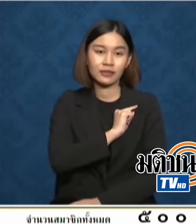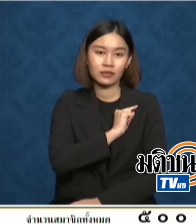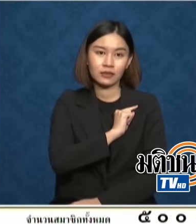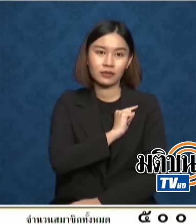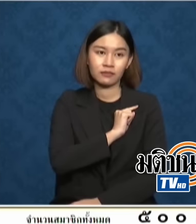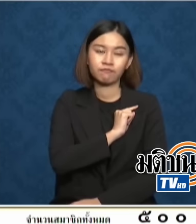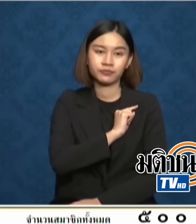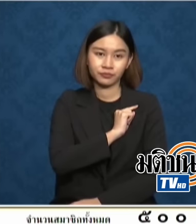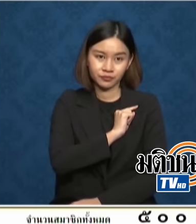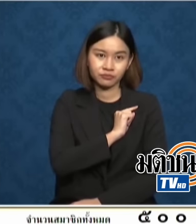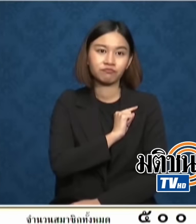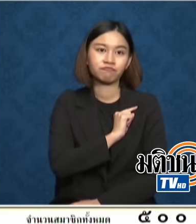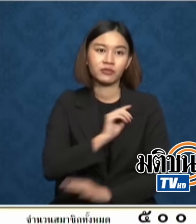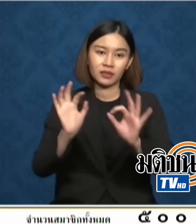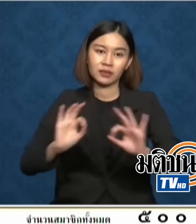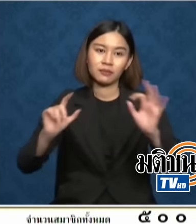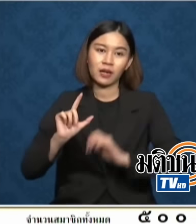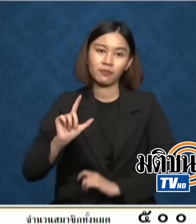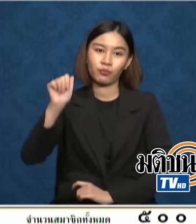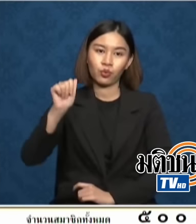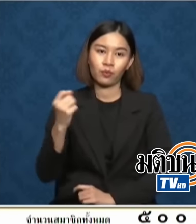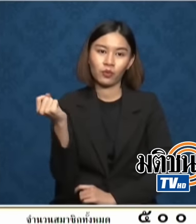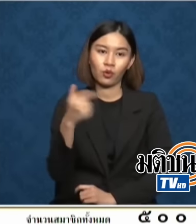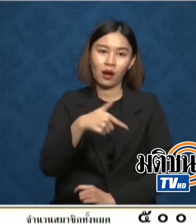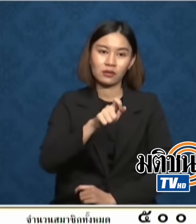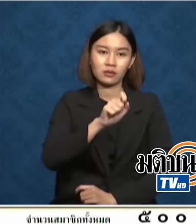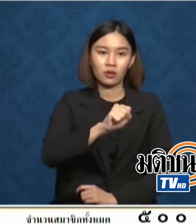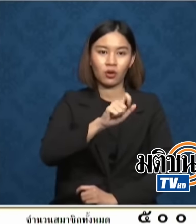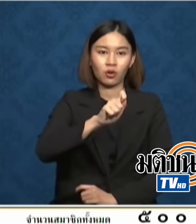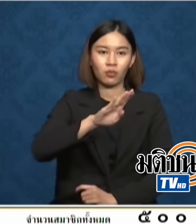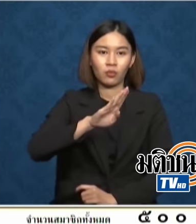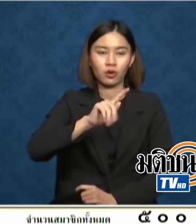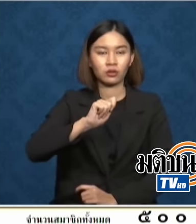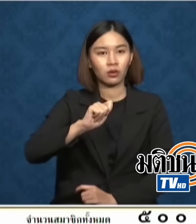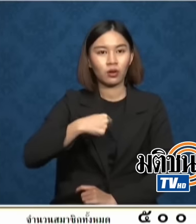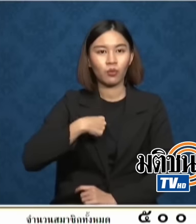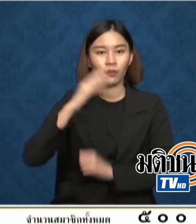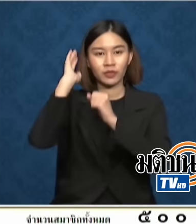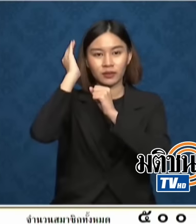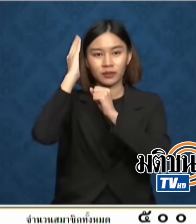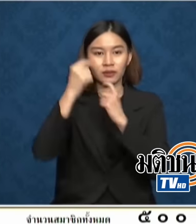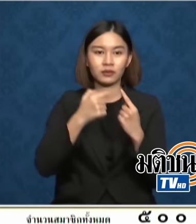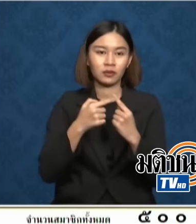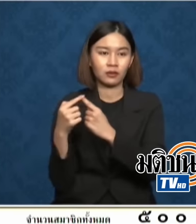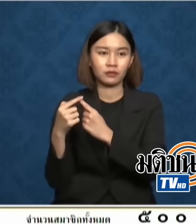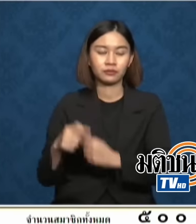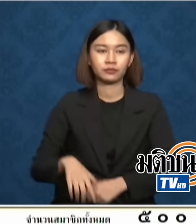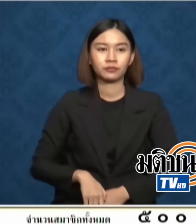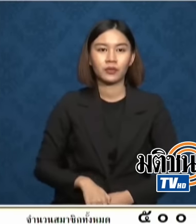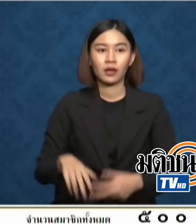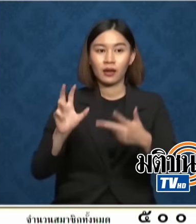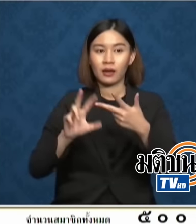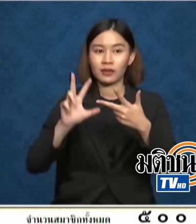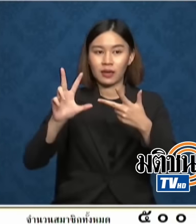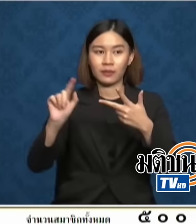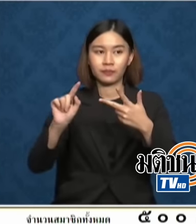ากและอาจจะมากกว่าสอปต.ซึ่งผมจะได้อภิปรายต่อไปประการ